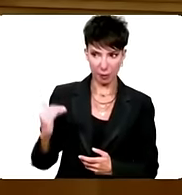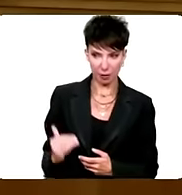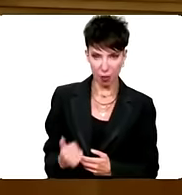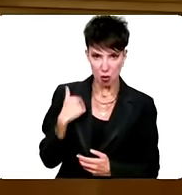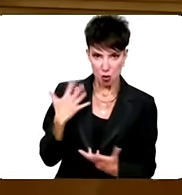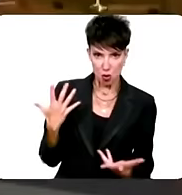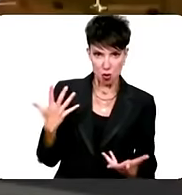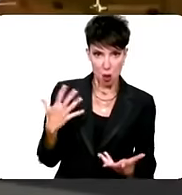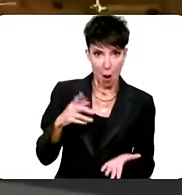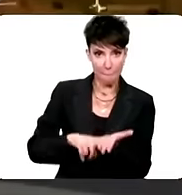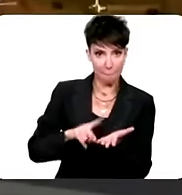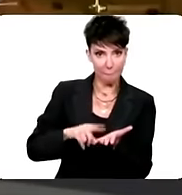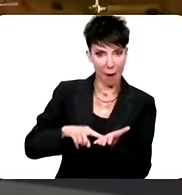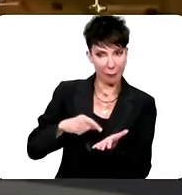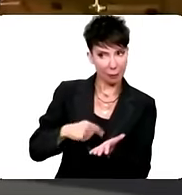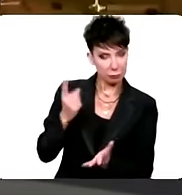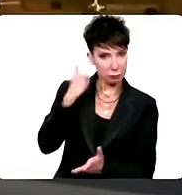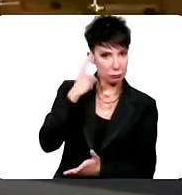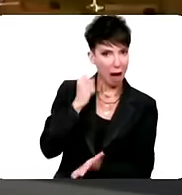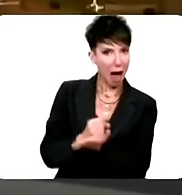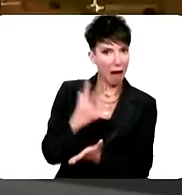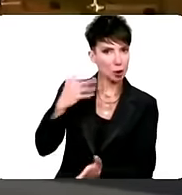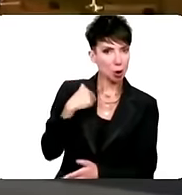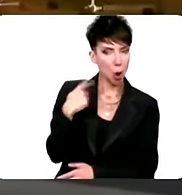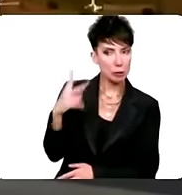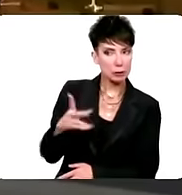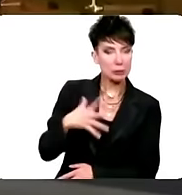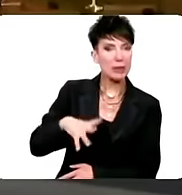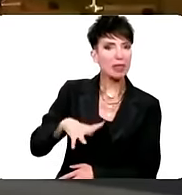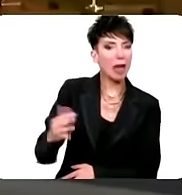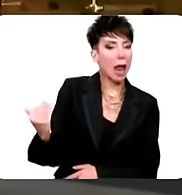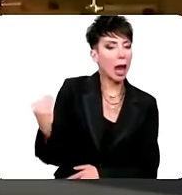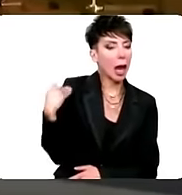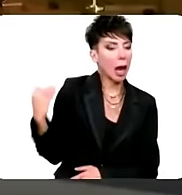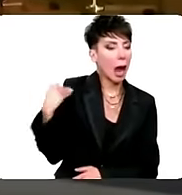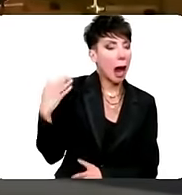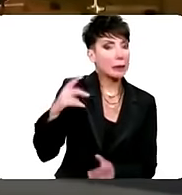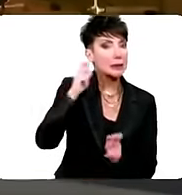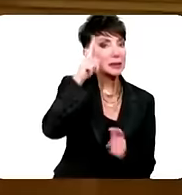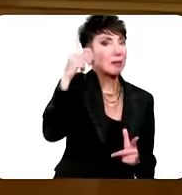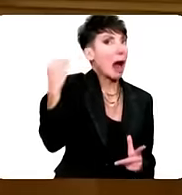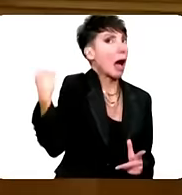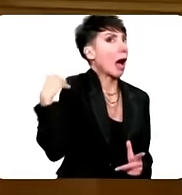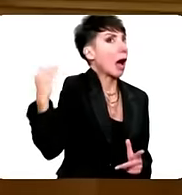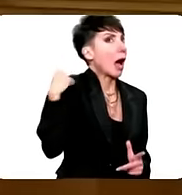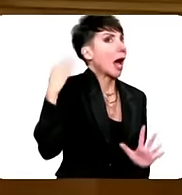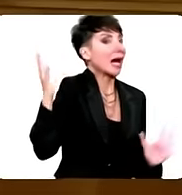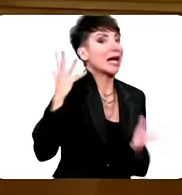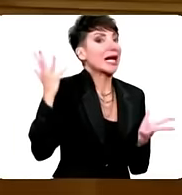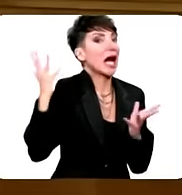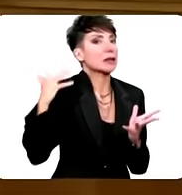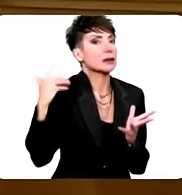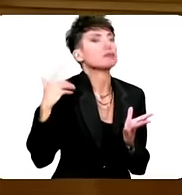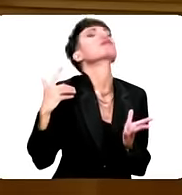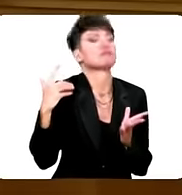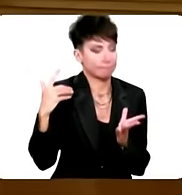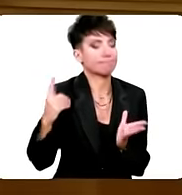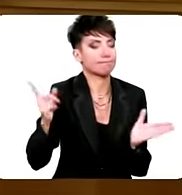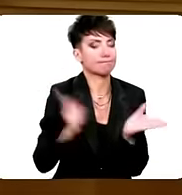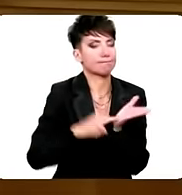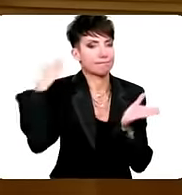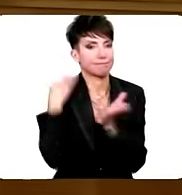εκλογών και προφανώς να προβώ σε όλες εκείνες τις διορθωτικές κινήσεις οι